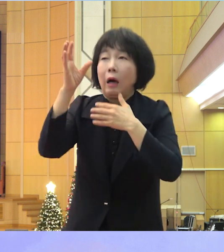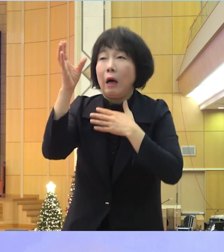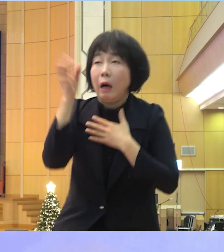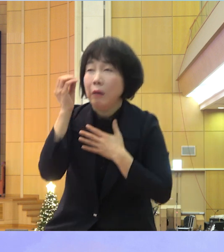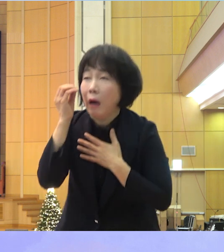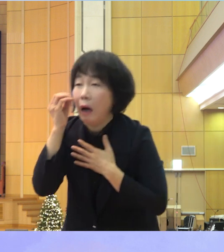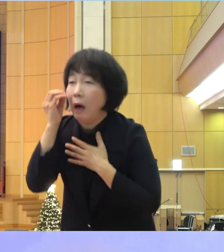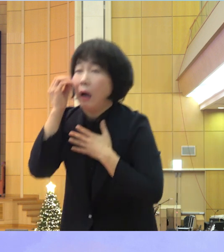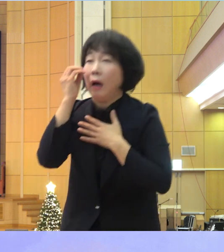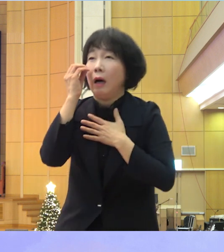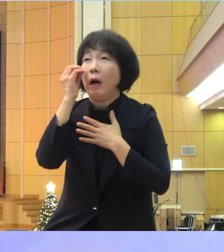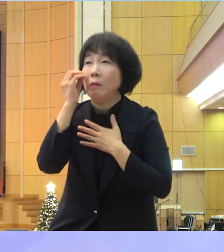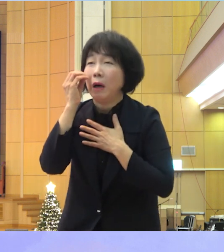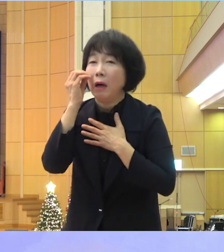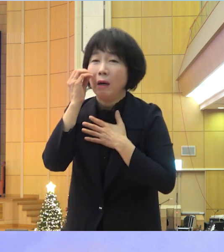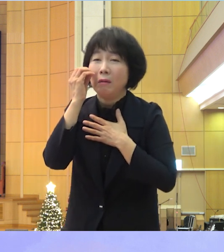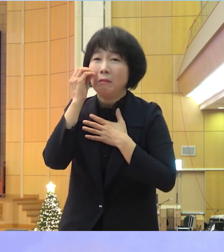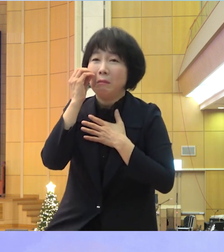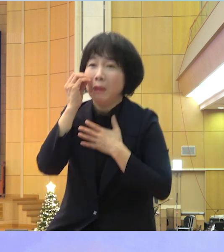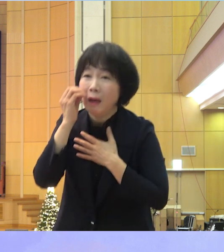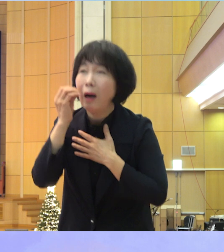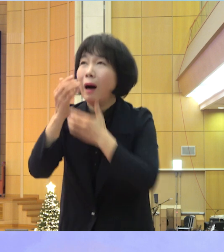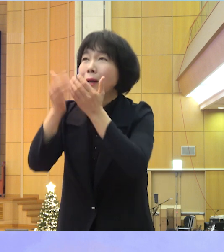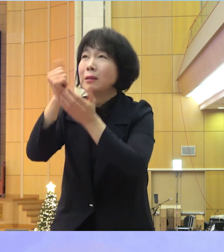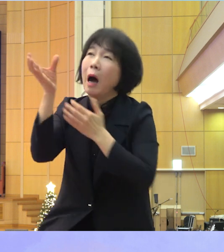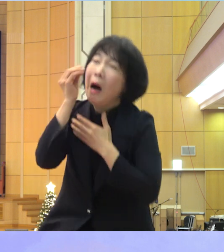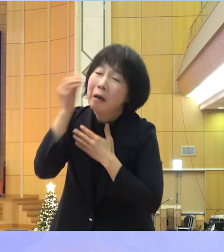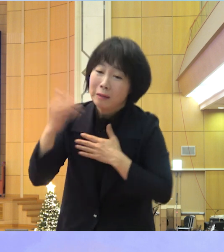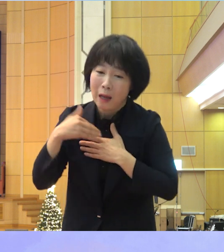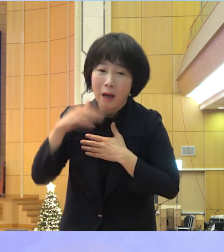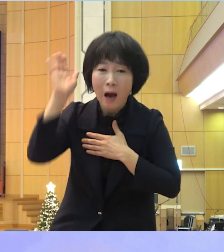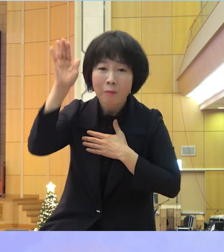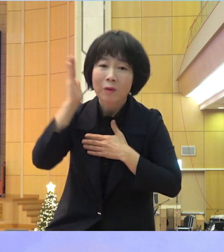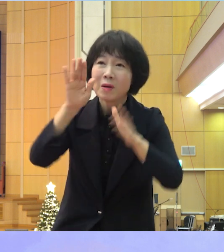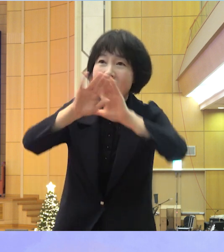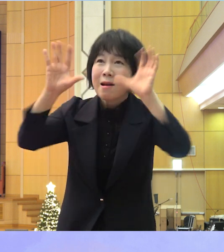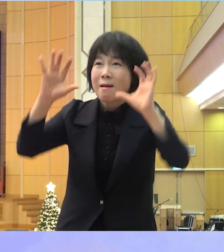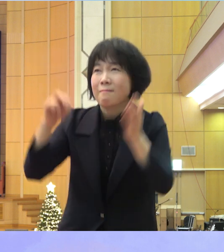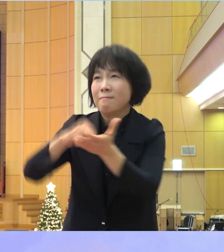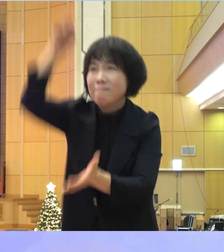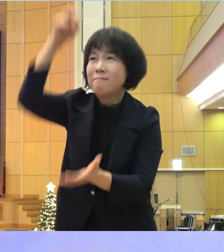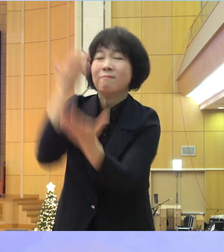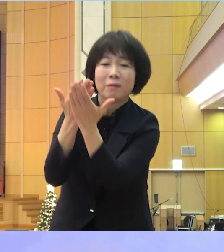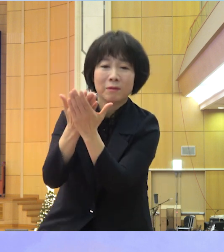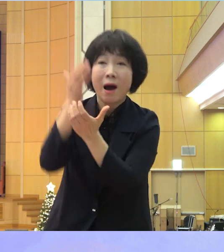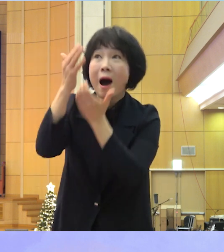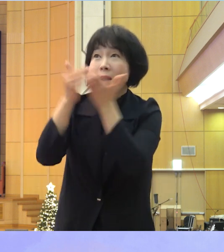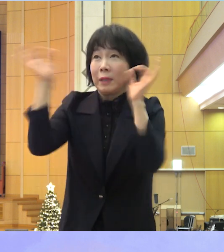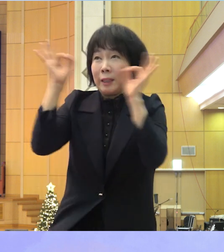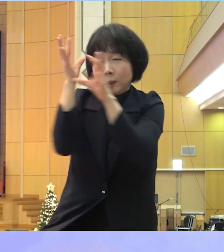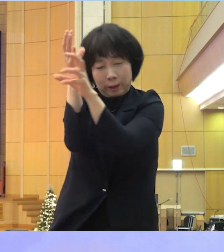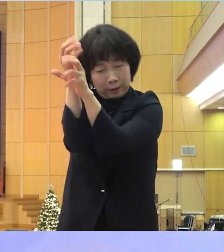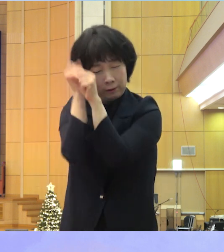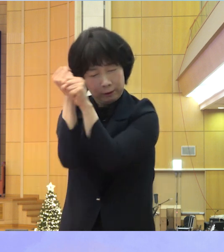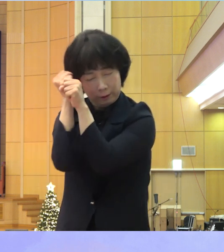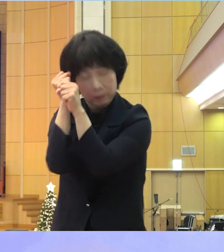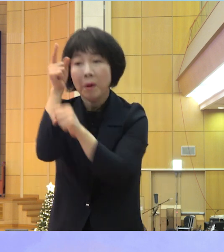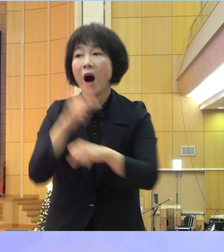없다. 인생은 끝나는 것이고 천국 갈 수 있는 자가 되어야 되겠다. 그래서 그냥 하나님만 찾은